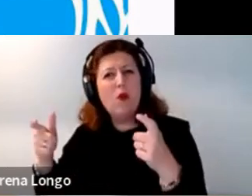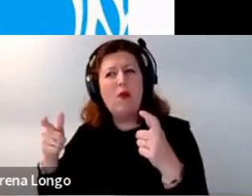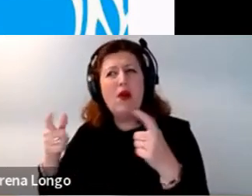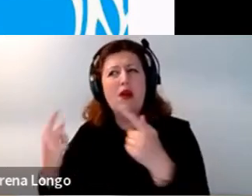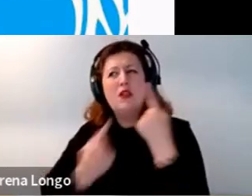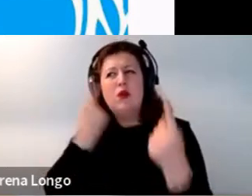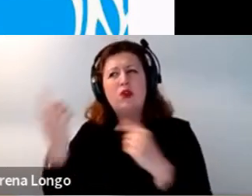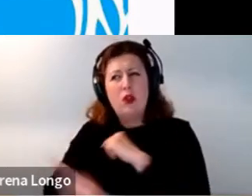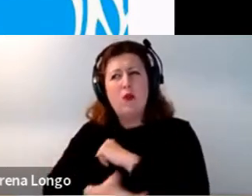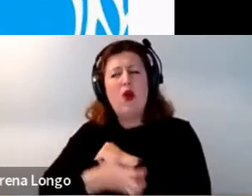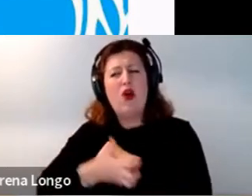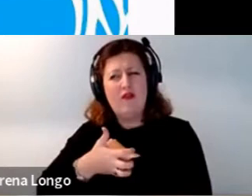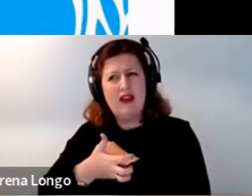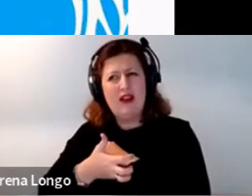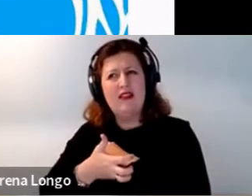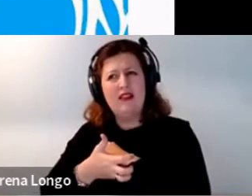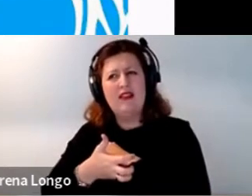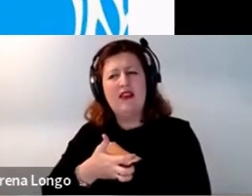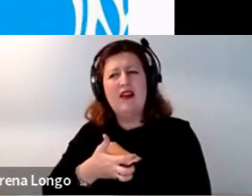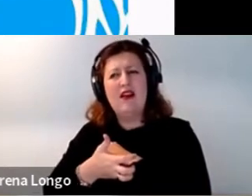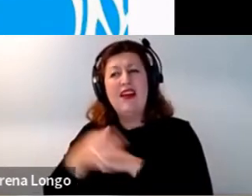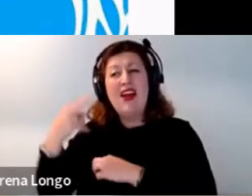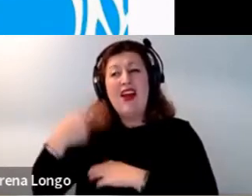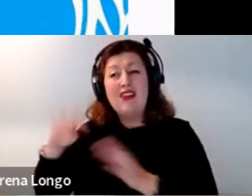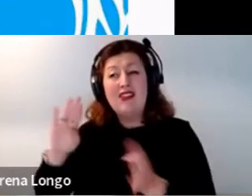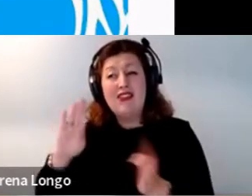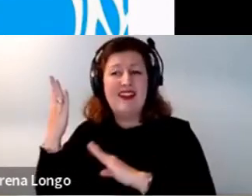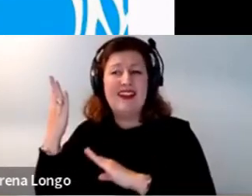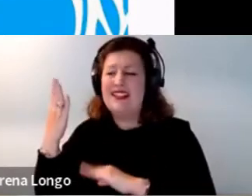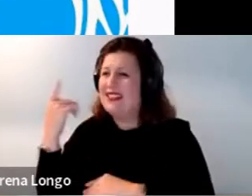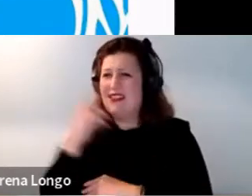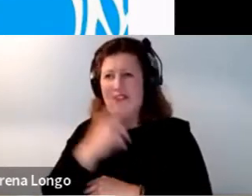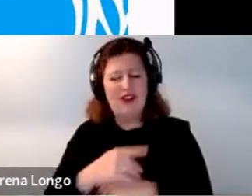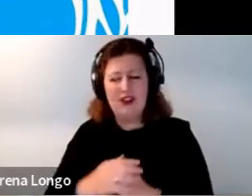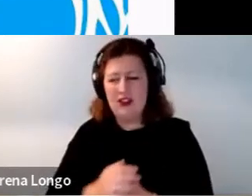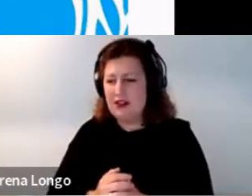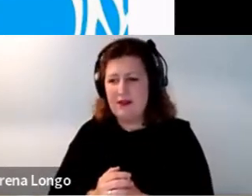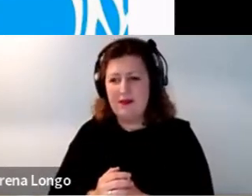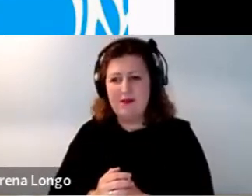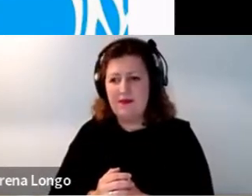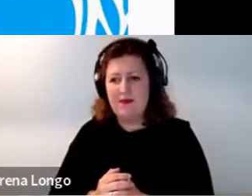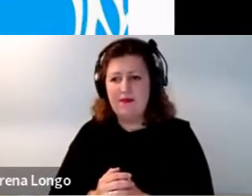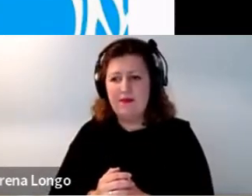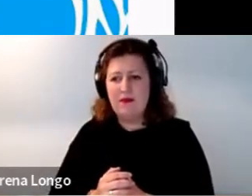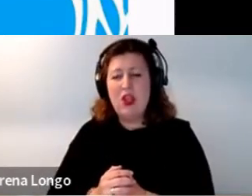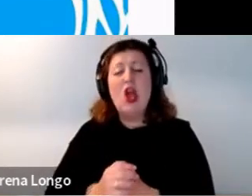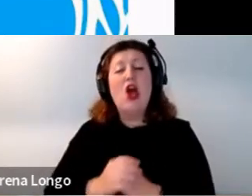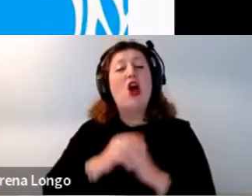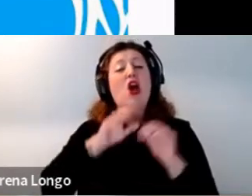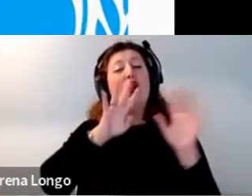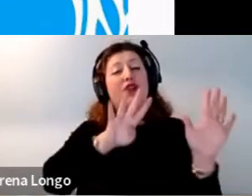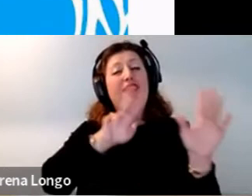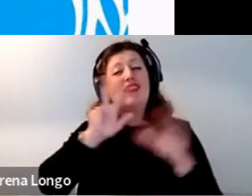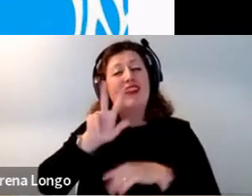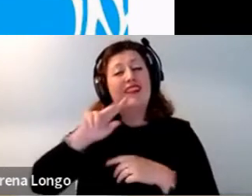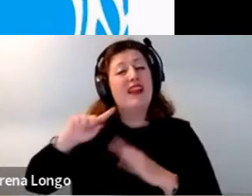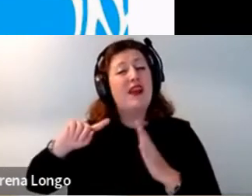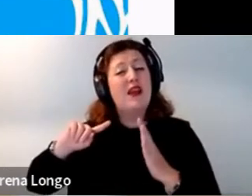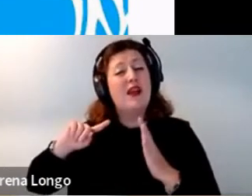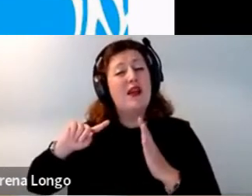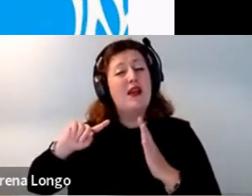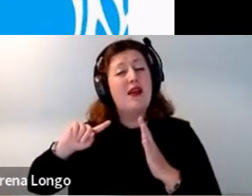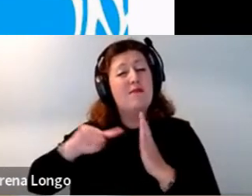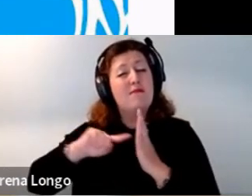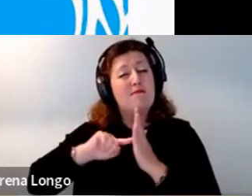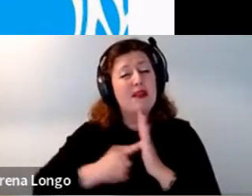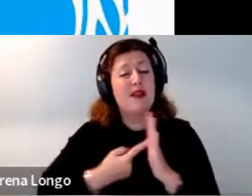e con scarse possibilità di sopravvivenza. Sono circa 93 milioni di bambini che convivono con una